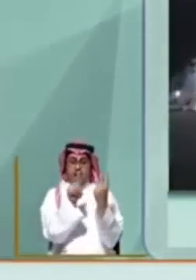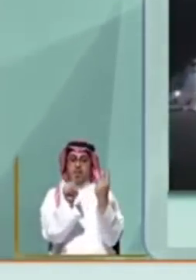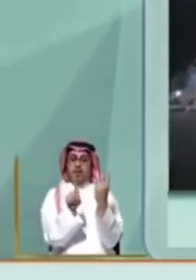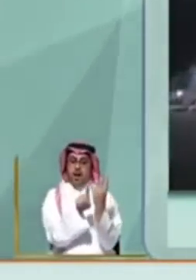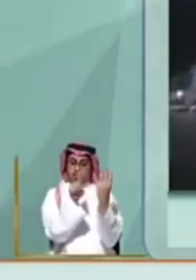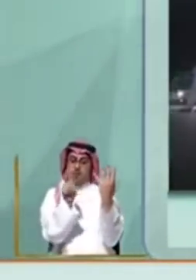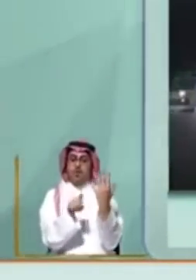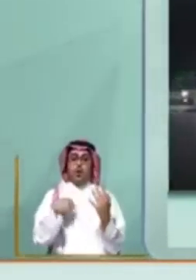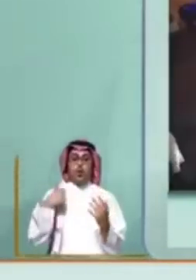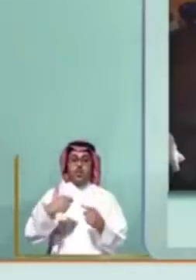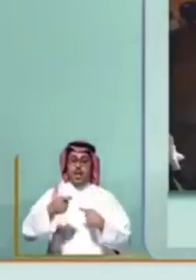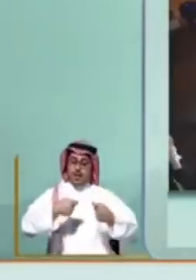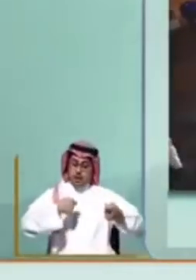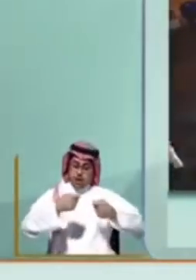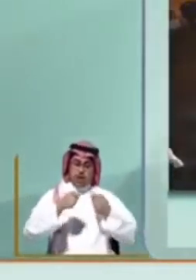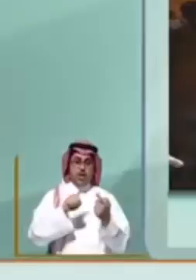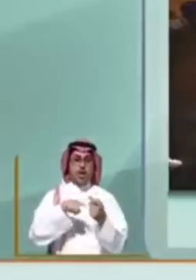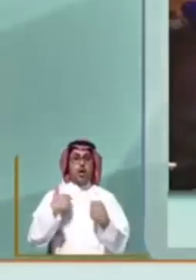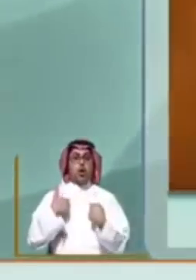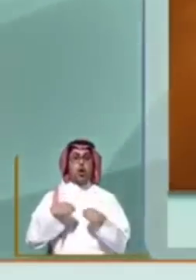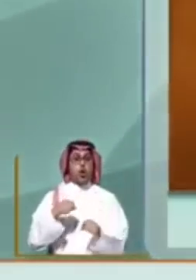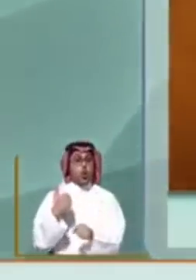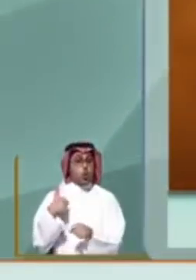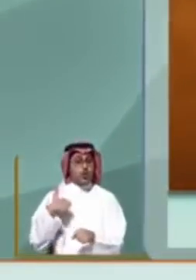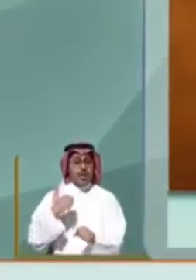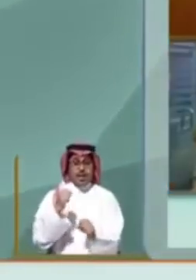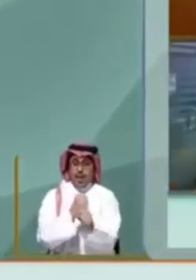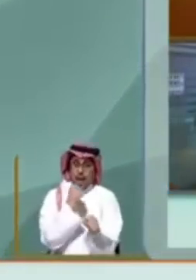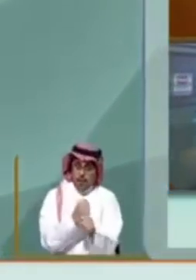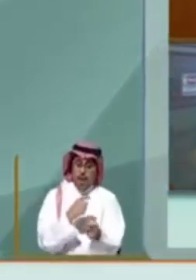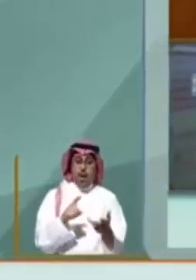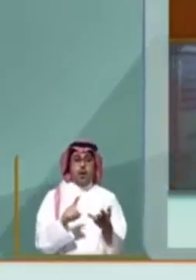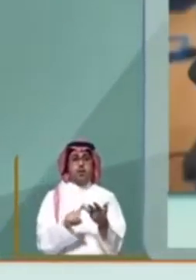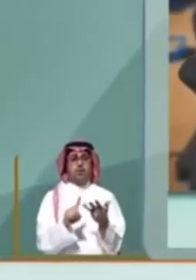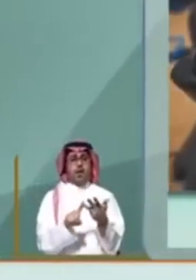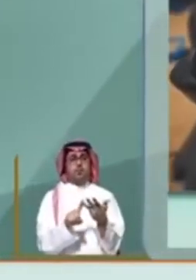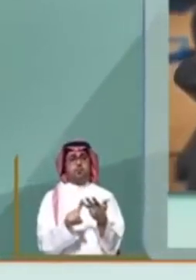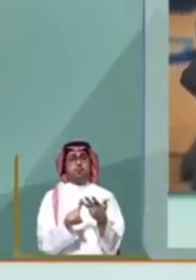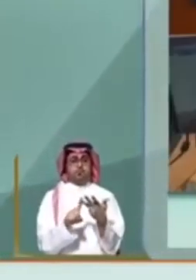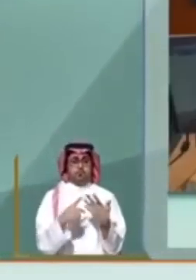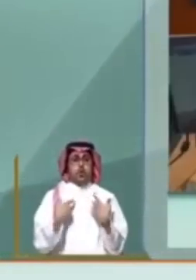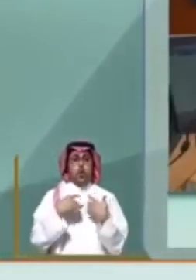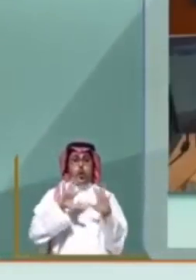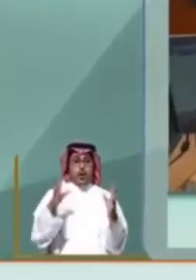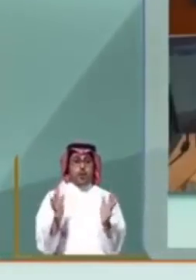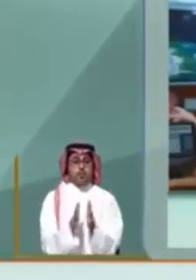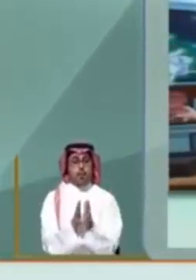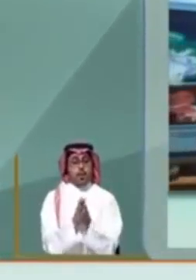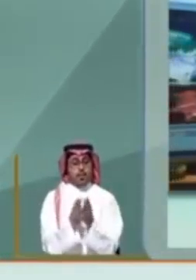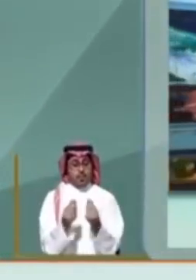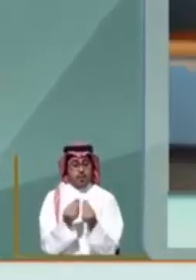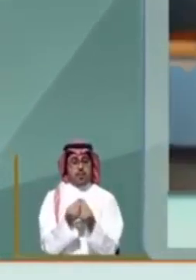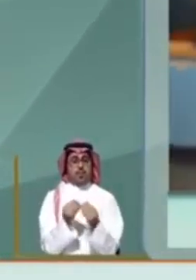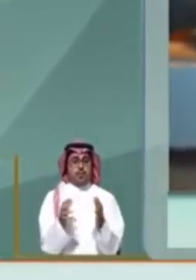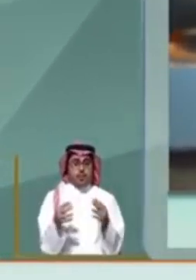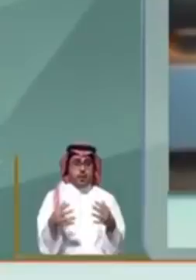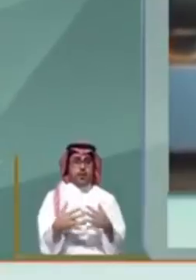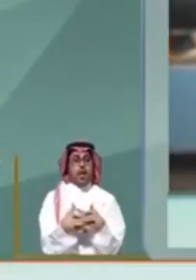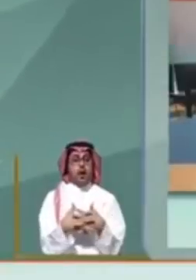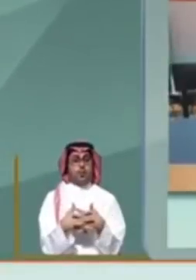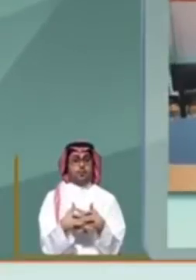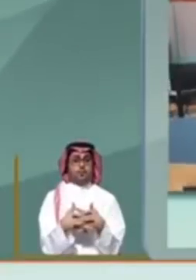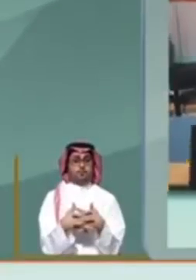وزارة التجارة أو العمل أو غيرها من جهات أخرى تعمل، يعني